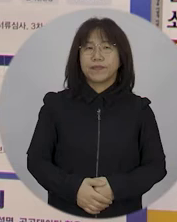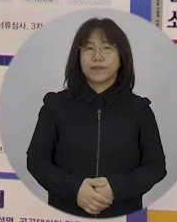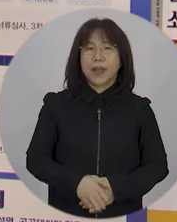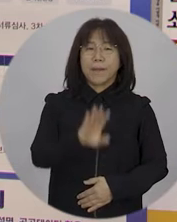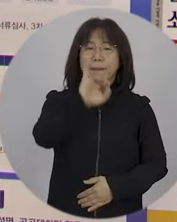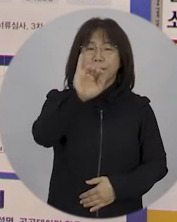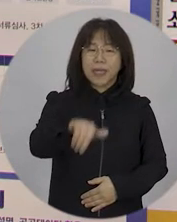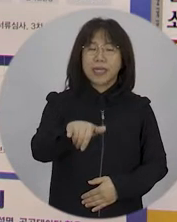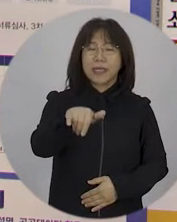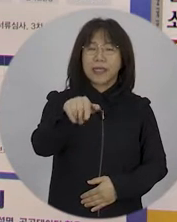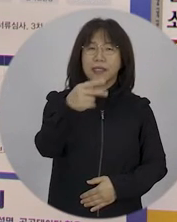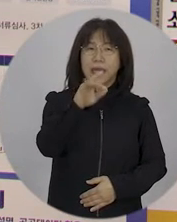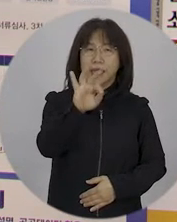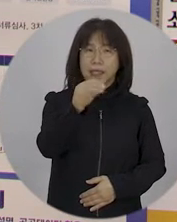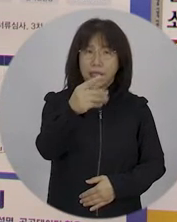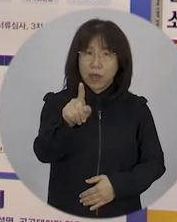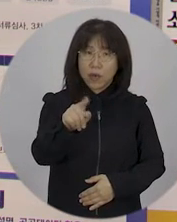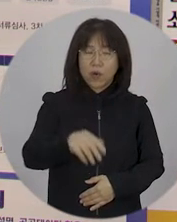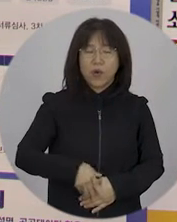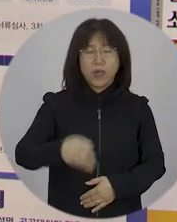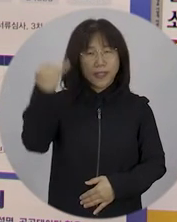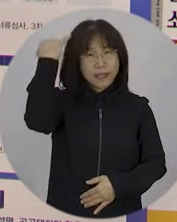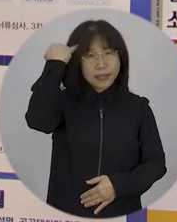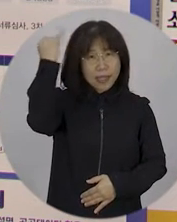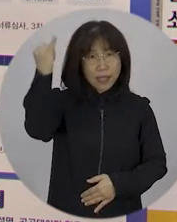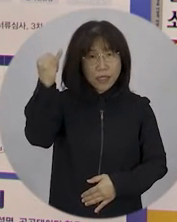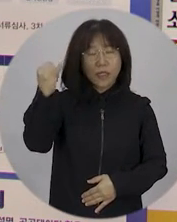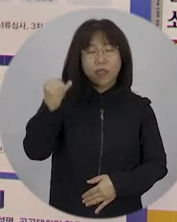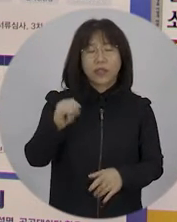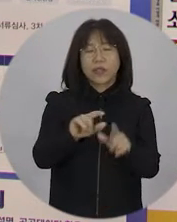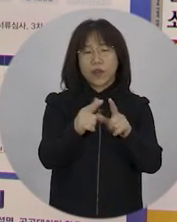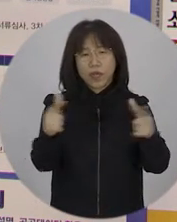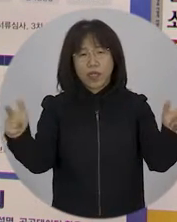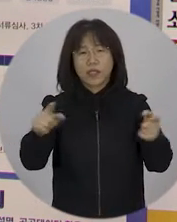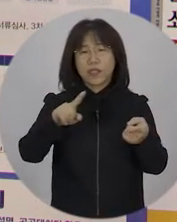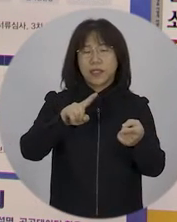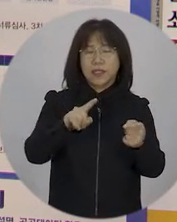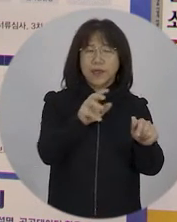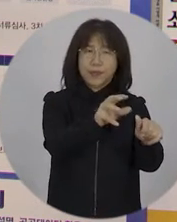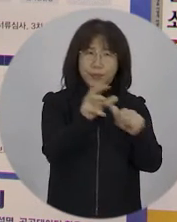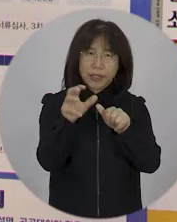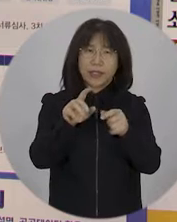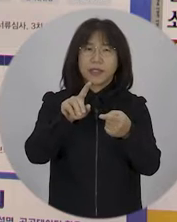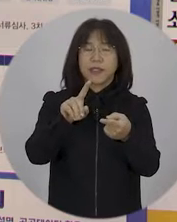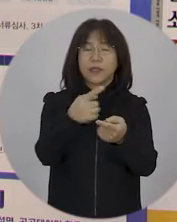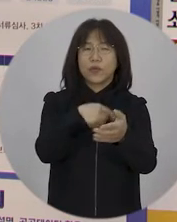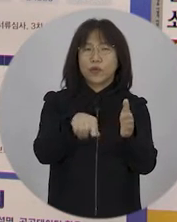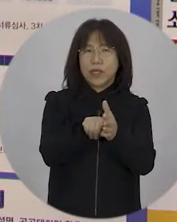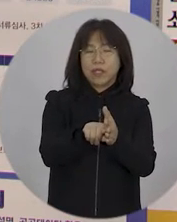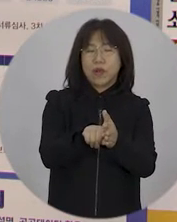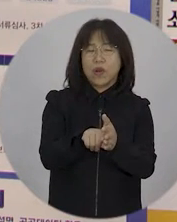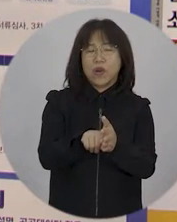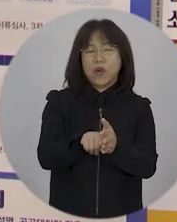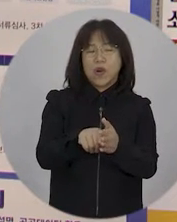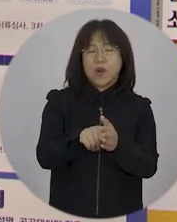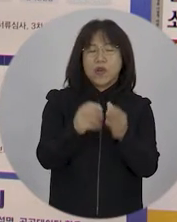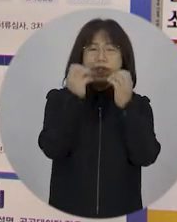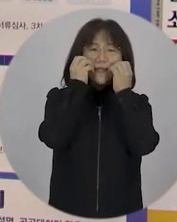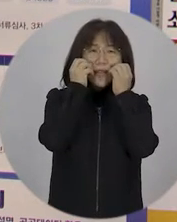빅데이터를 활용한 창의적 아이디어와 서비스를 발굴 할 것으로 기대하고 있습니다